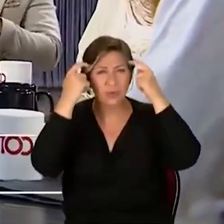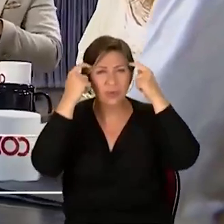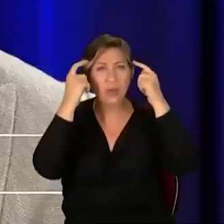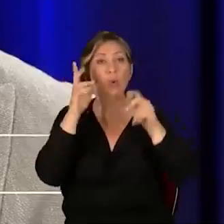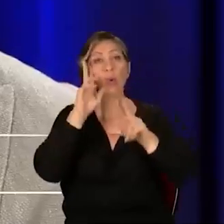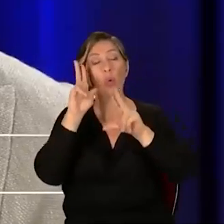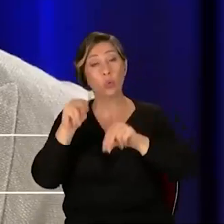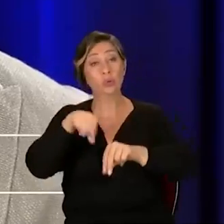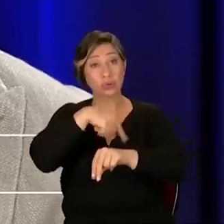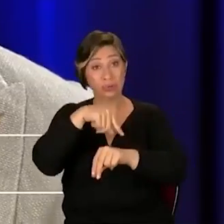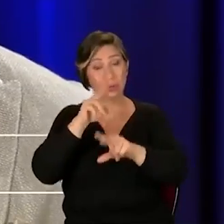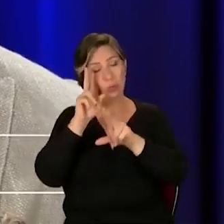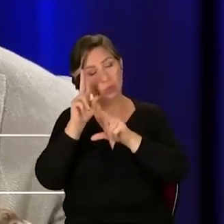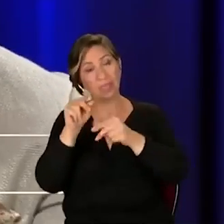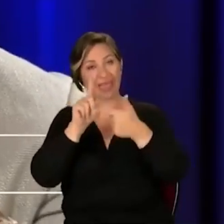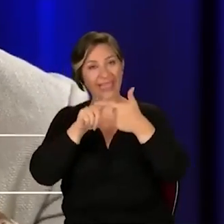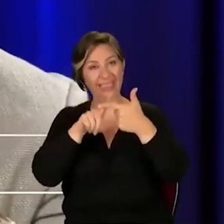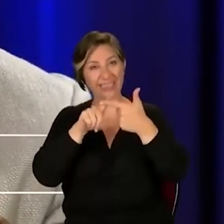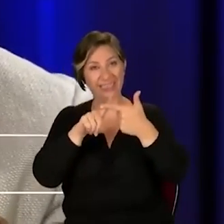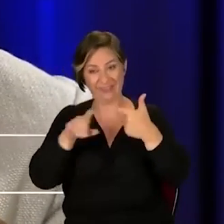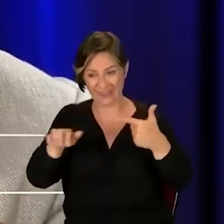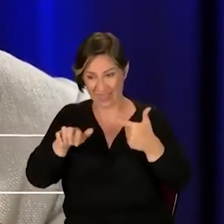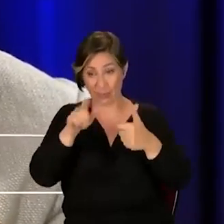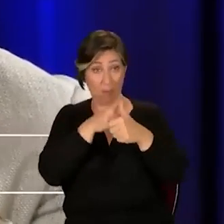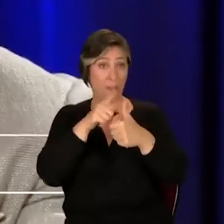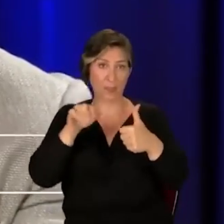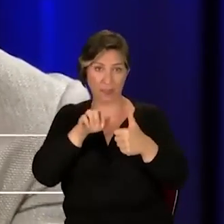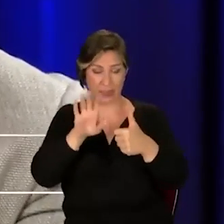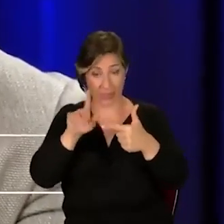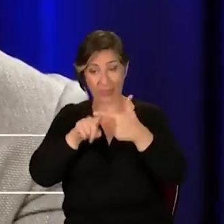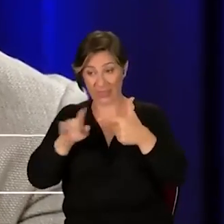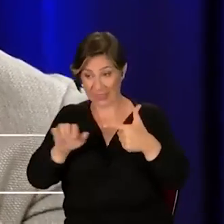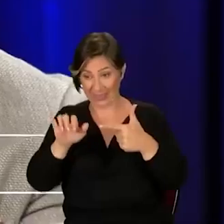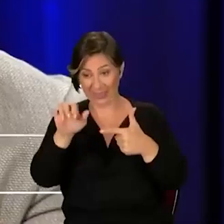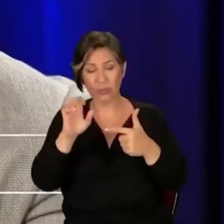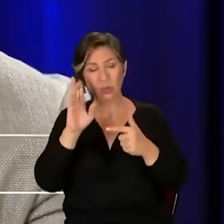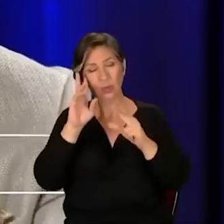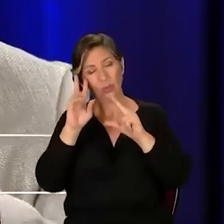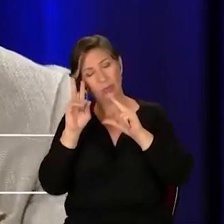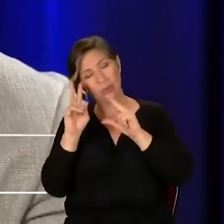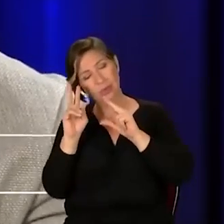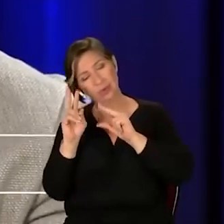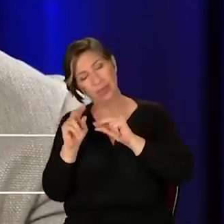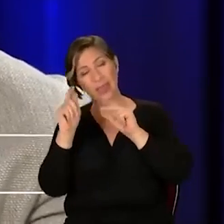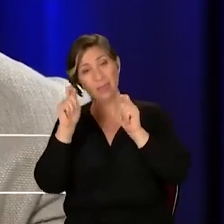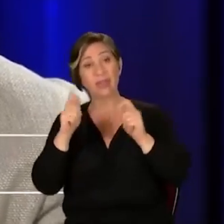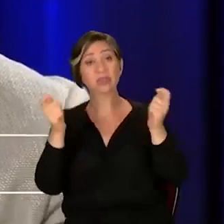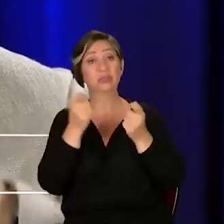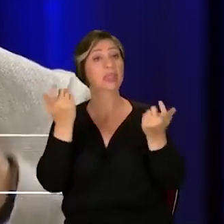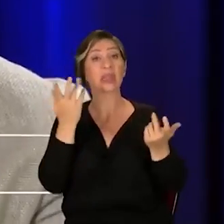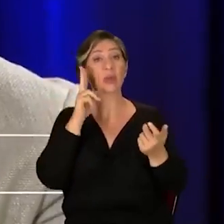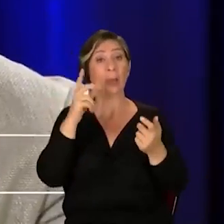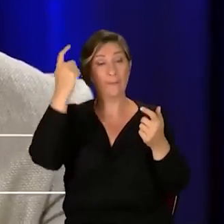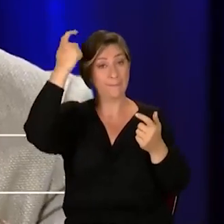uyku esnasında evre 2 dediğimiz yani ikinci fitese geçtiğimiz zaman uyku iyiciklerinin çıktığı dönemde yapılan çalışmalarda şunu